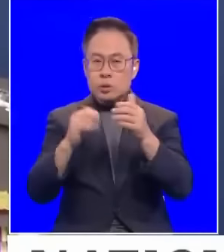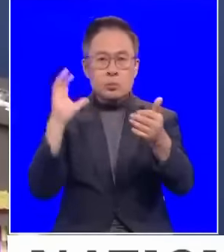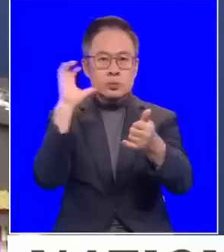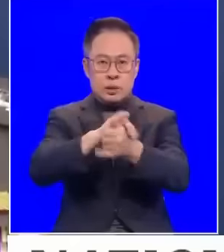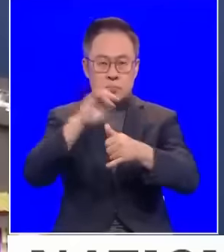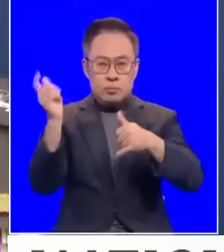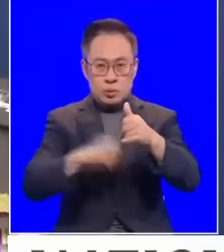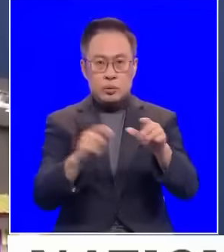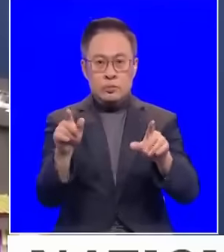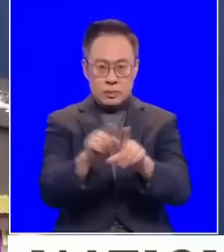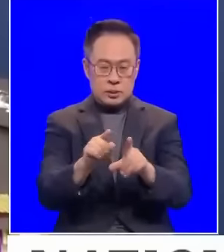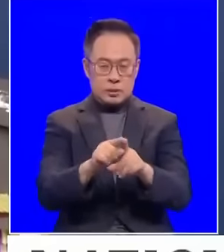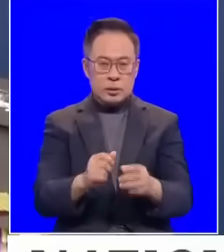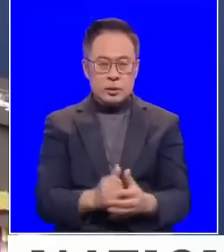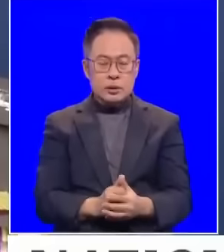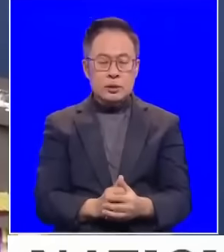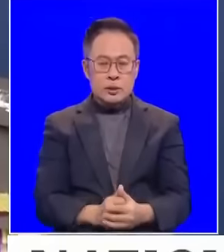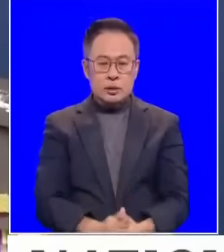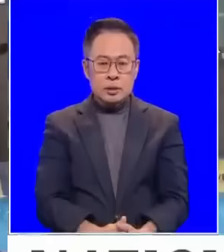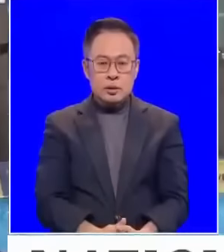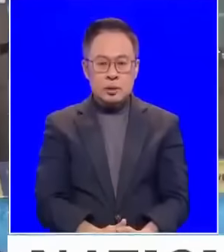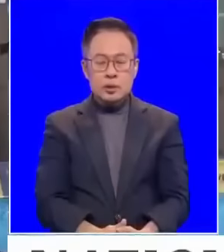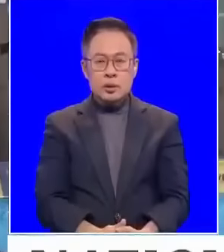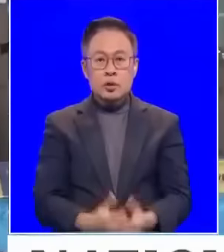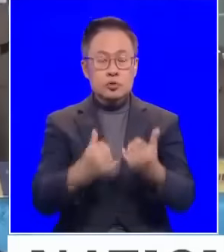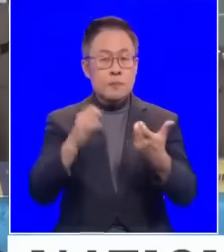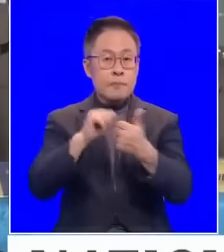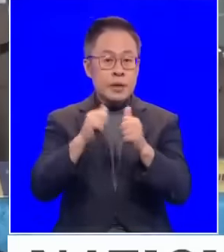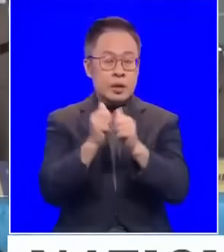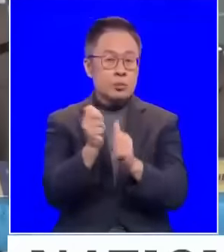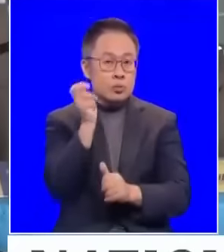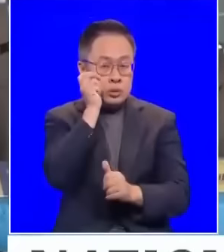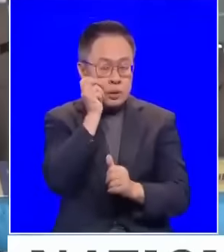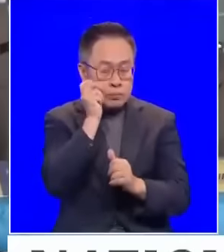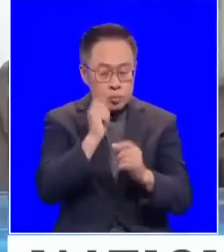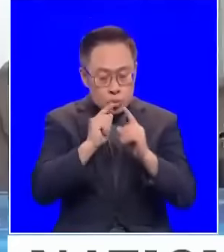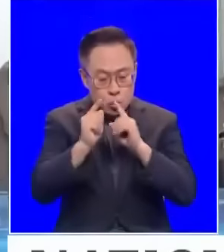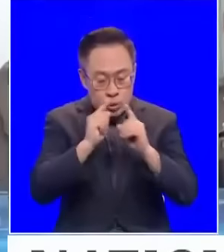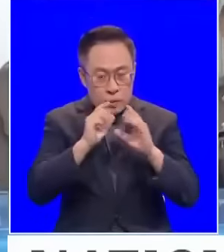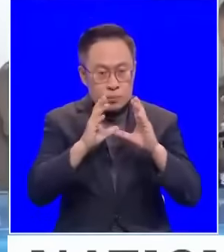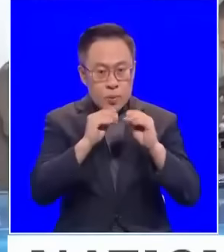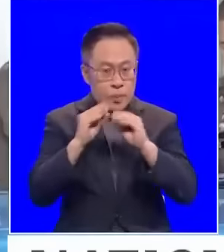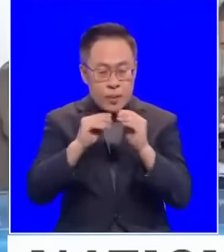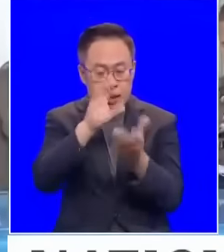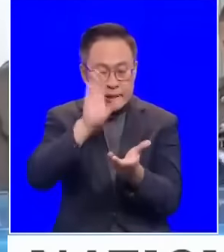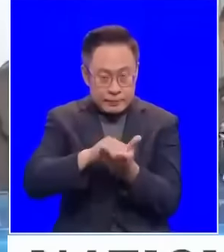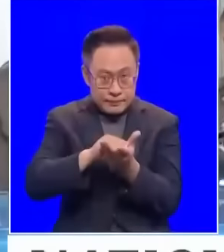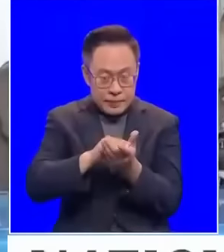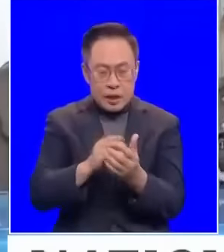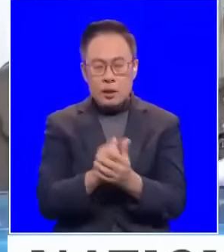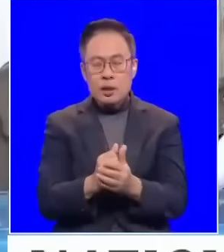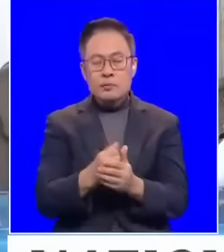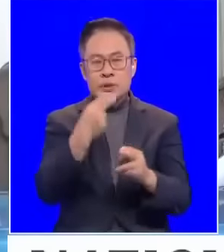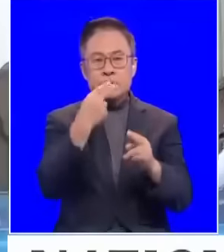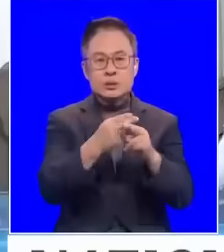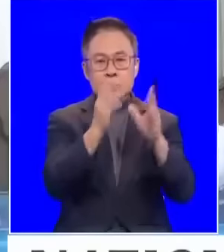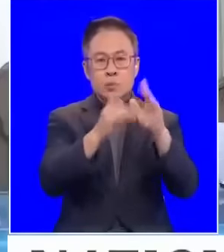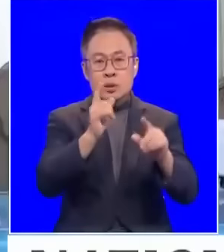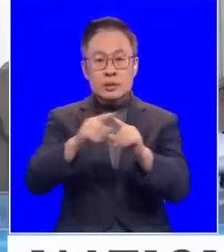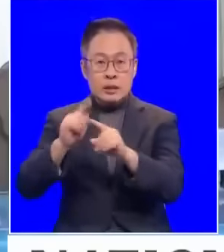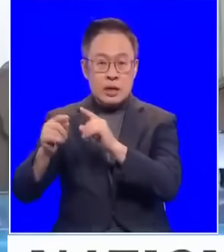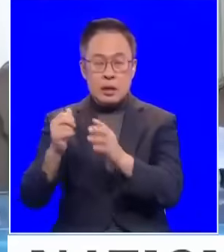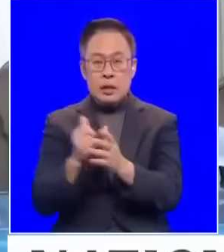คลิปเสียงเนี่ยนะคะก็ตอนนี้อยู่ในระหว่างการขยายผลหากบุคคลที่เป็นบุคคลที่ปรากฏในคลิปเสียงจะออกมาแสด